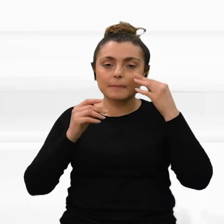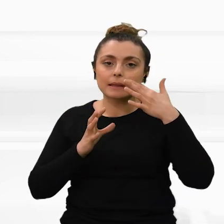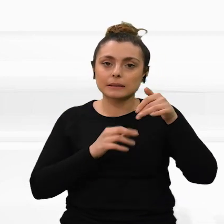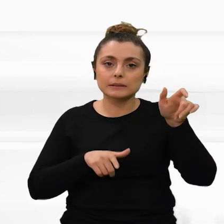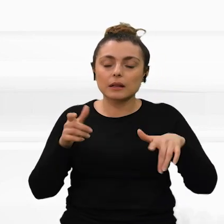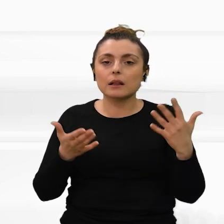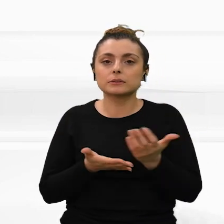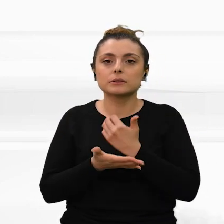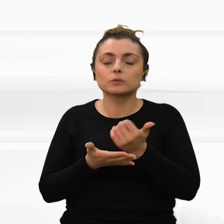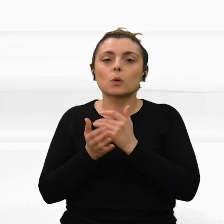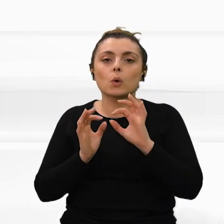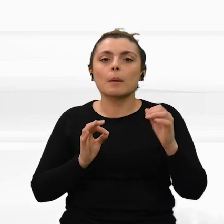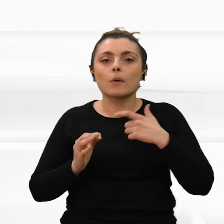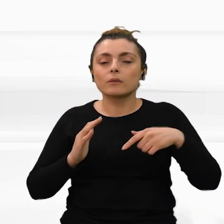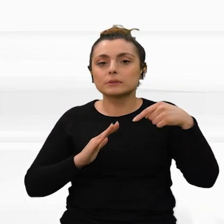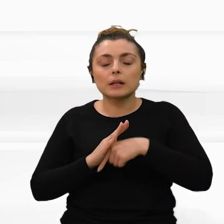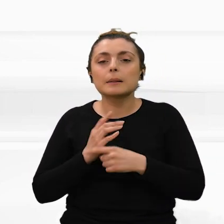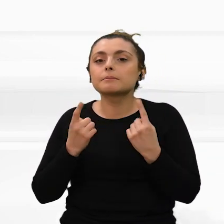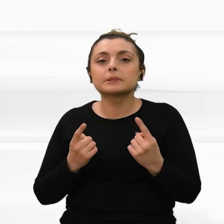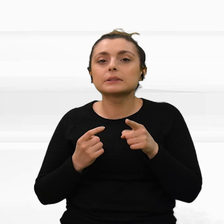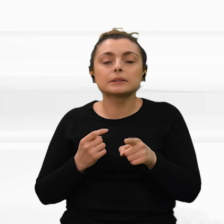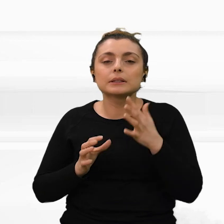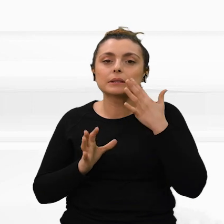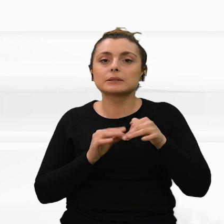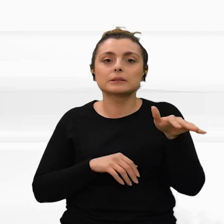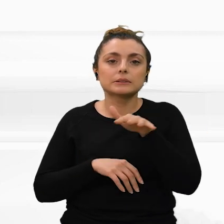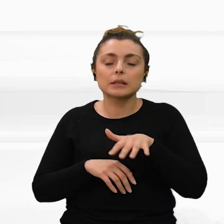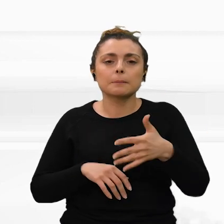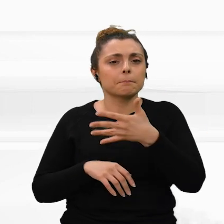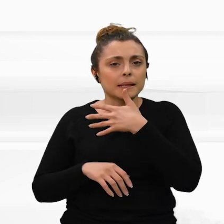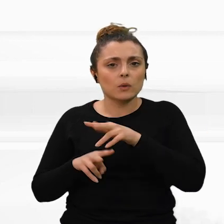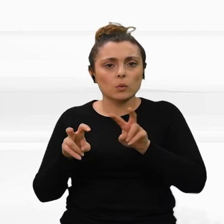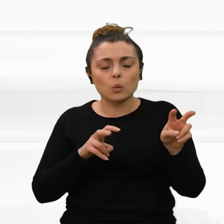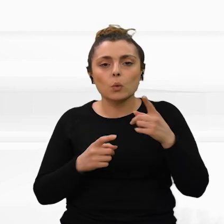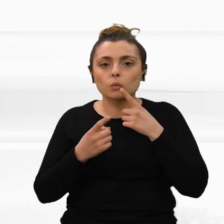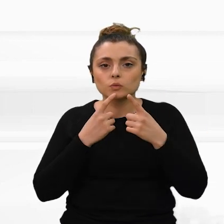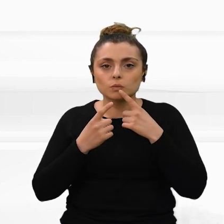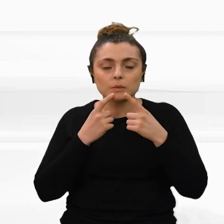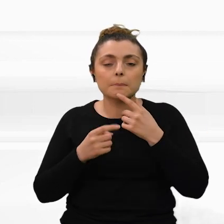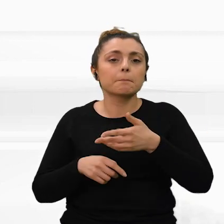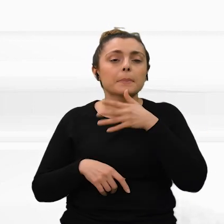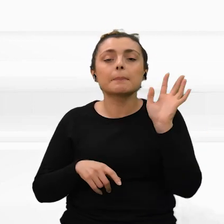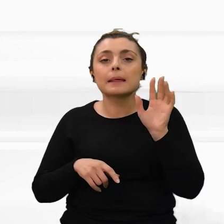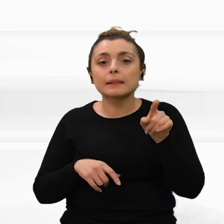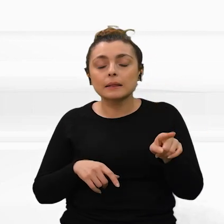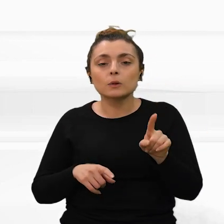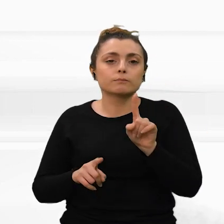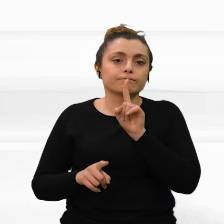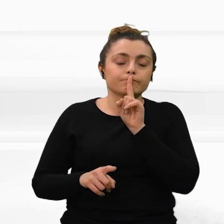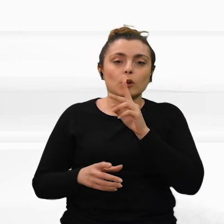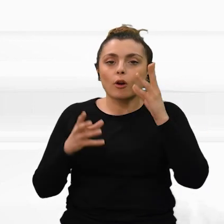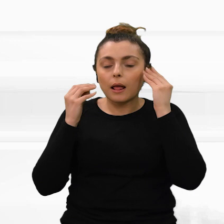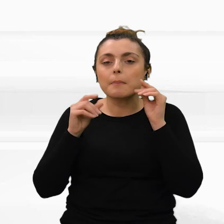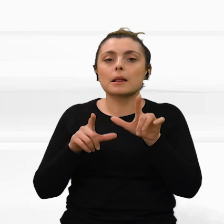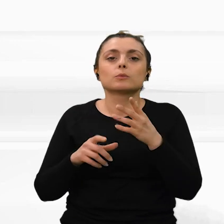öğreniminin insanlara kazandıracağı önemli özelliklerden biri de insanların bildikleri konuda konuşmayı bilmediklerinde ise